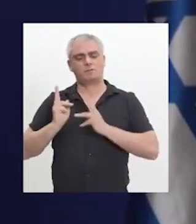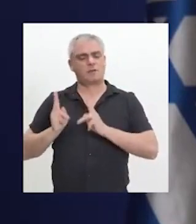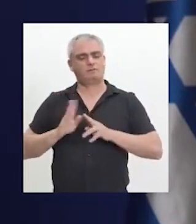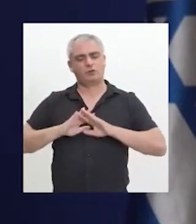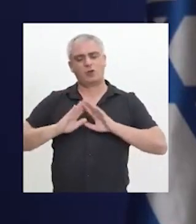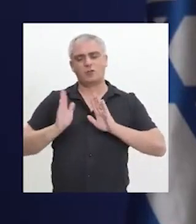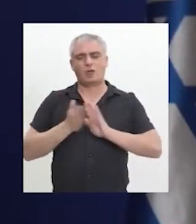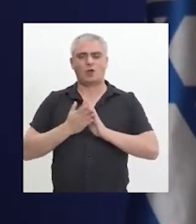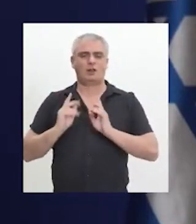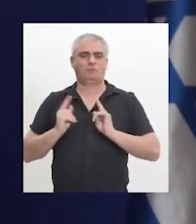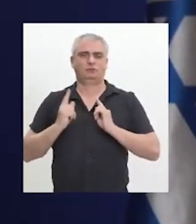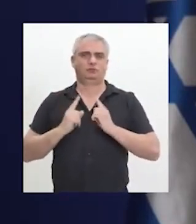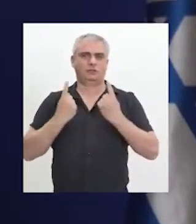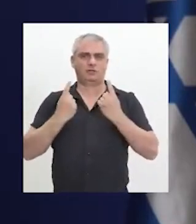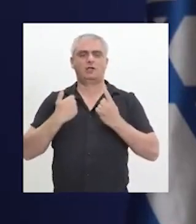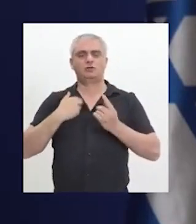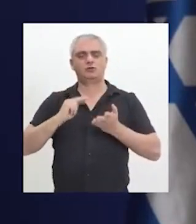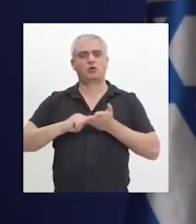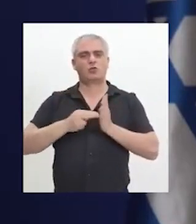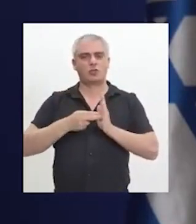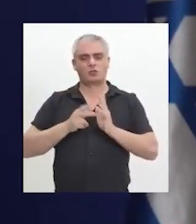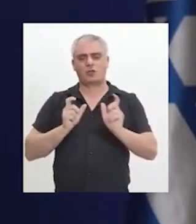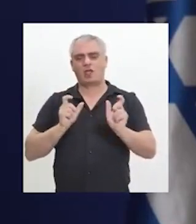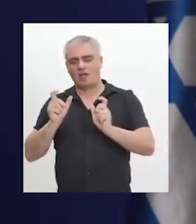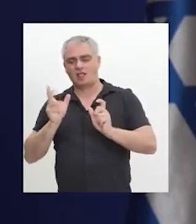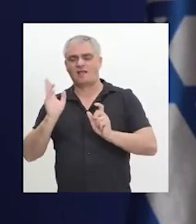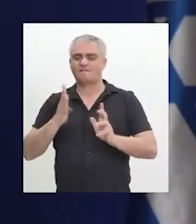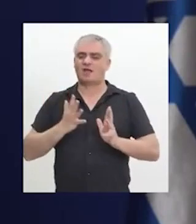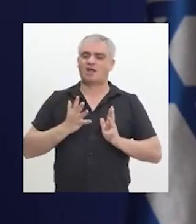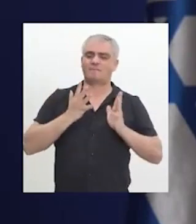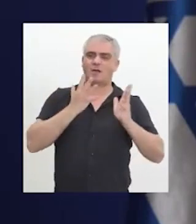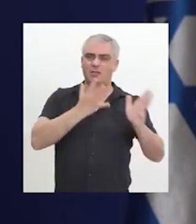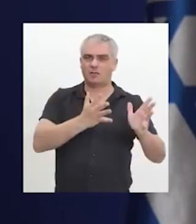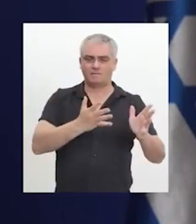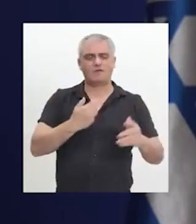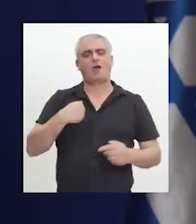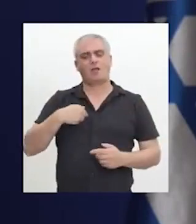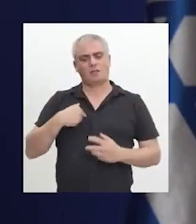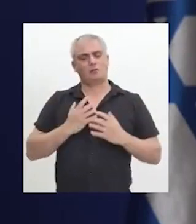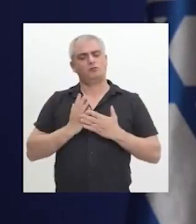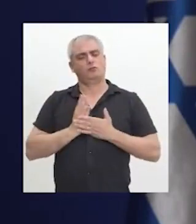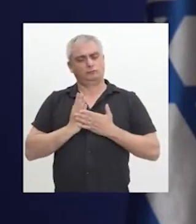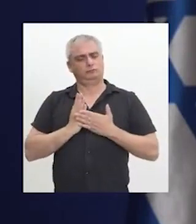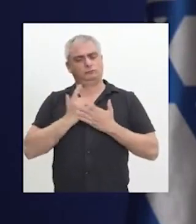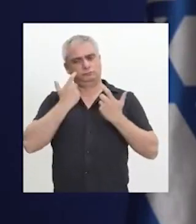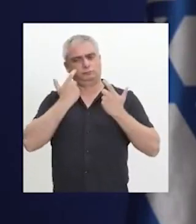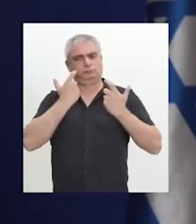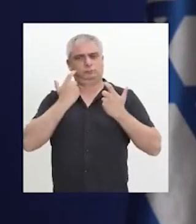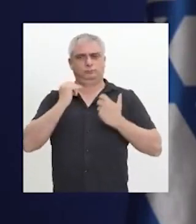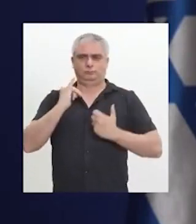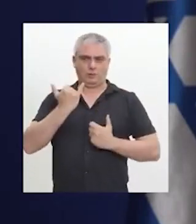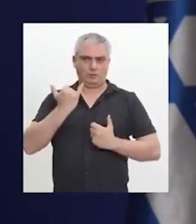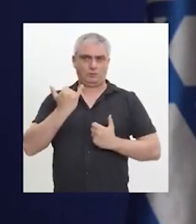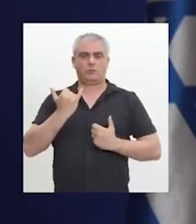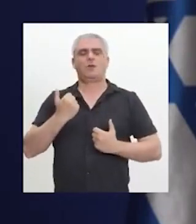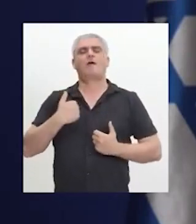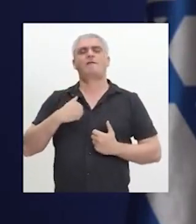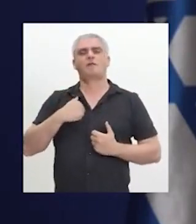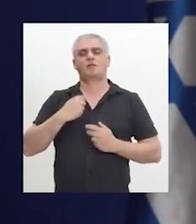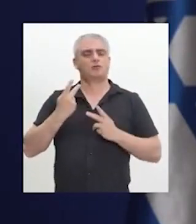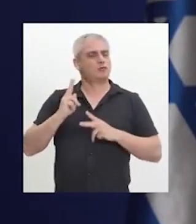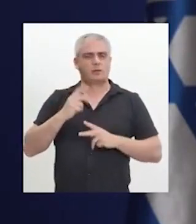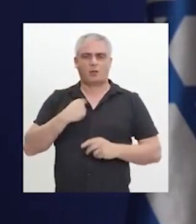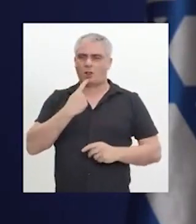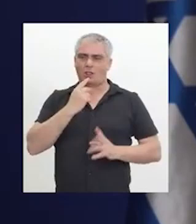ההתפתחויות יש לנו תוכניות להגנה להתקפה אנחנו בדריכות וערנות ואנחנו יותר